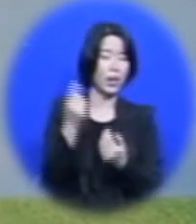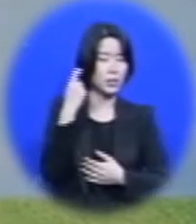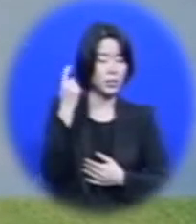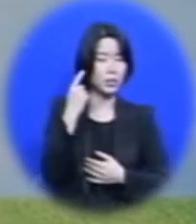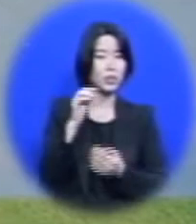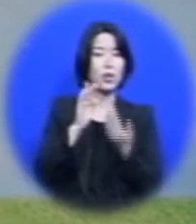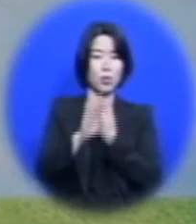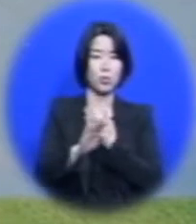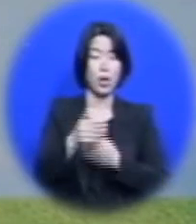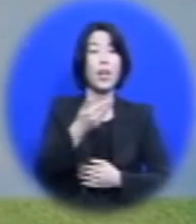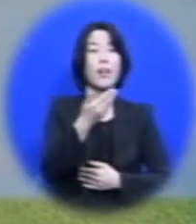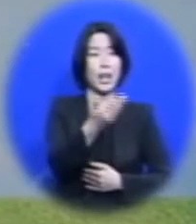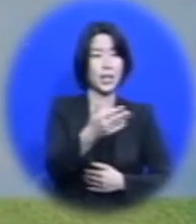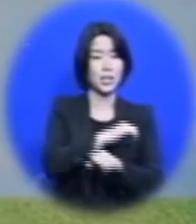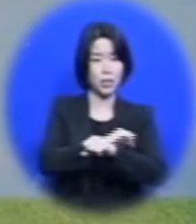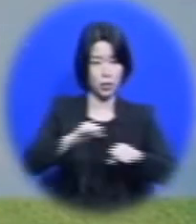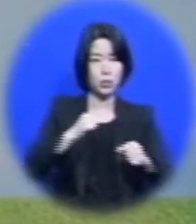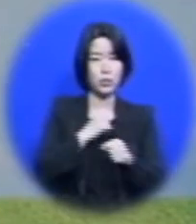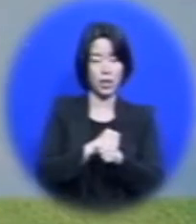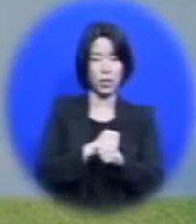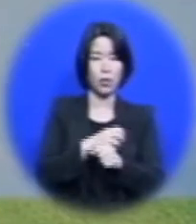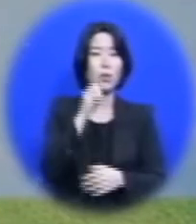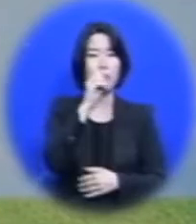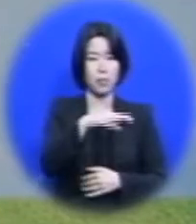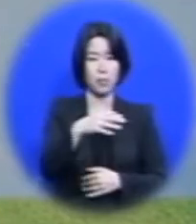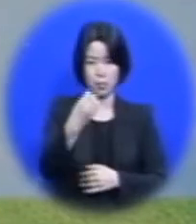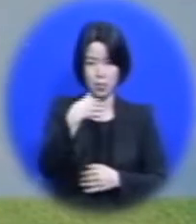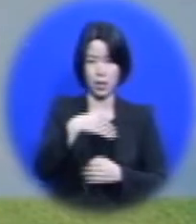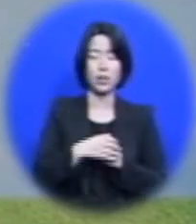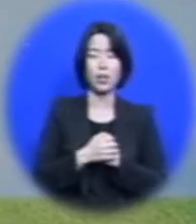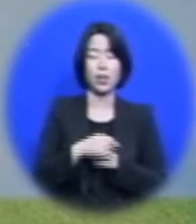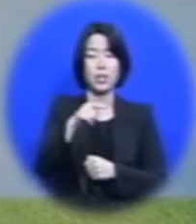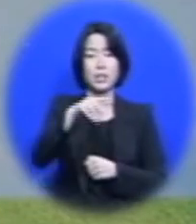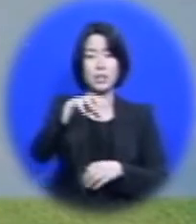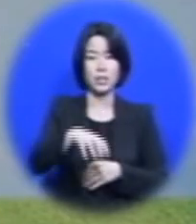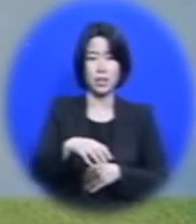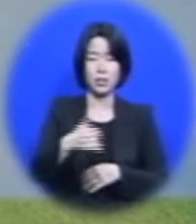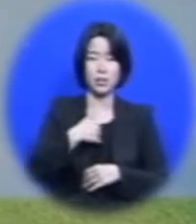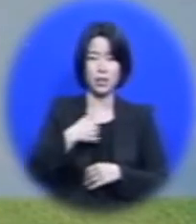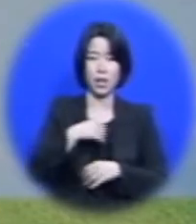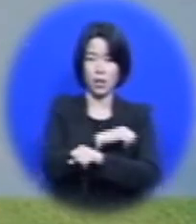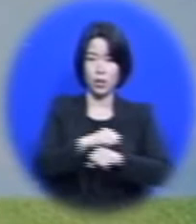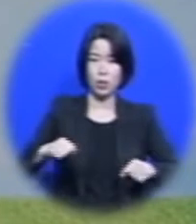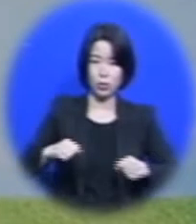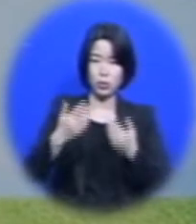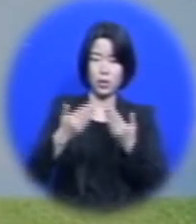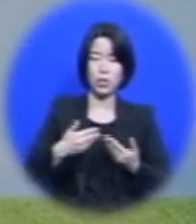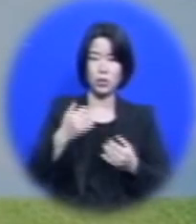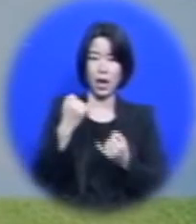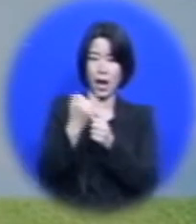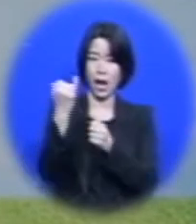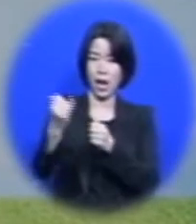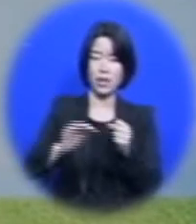당신을 용서할게요 하고 말해주었다. 그 자리에서 나를 용서해 준 아내의 사랑은